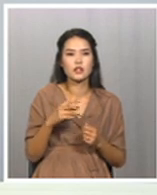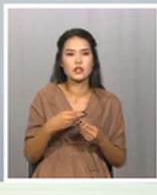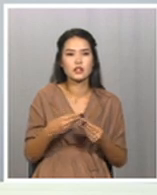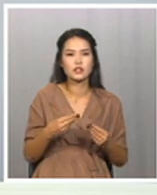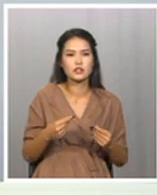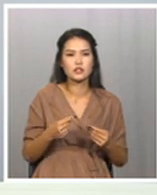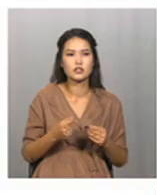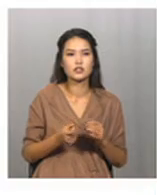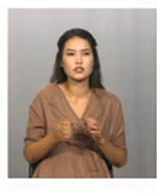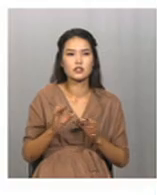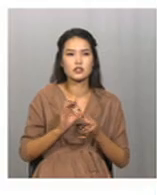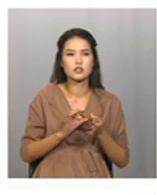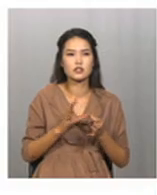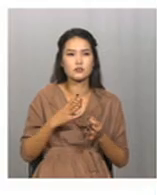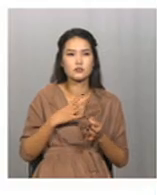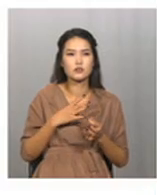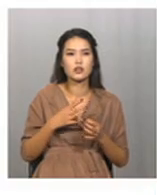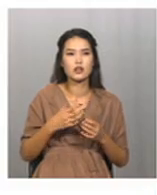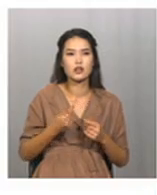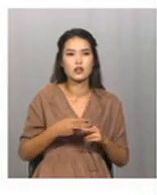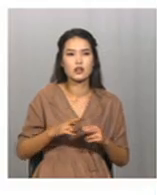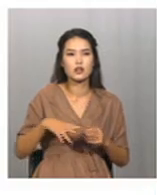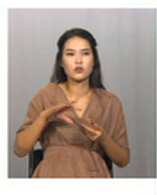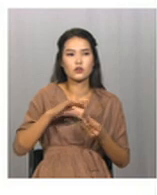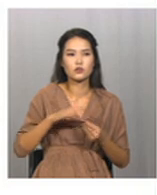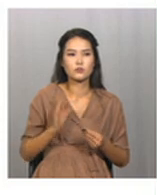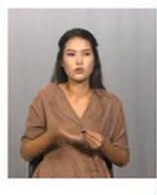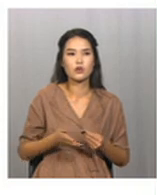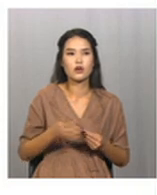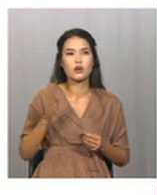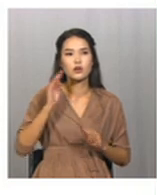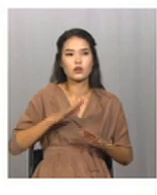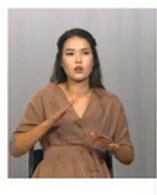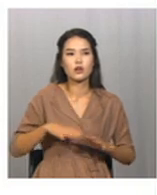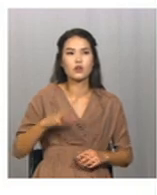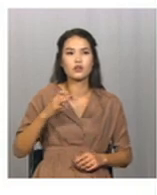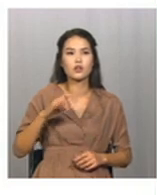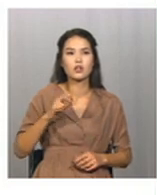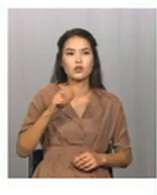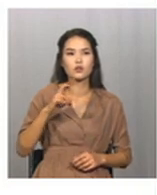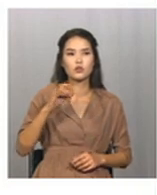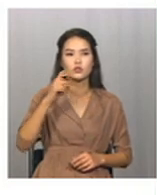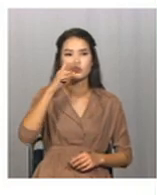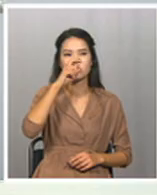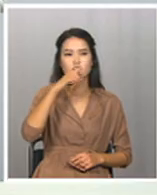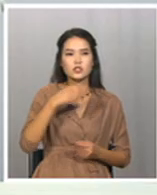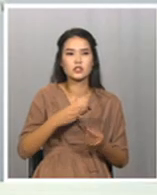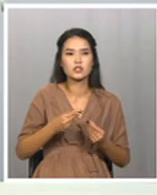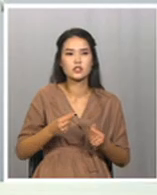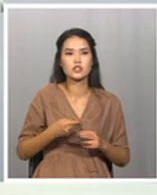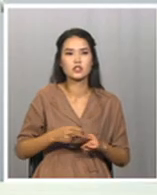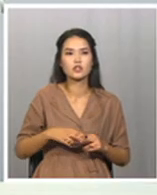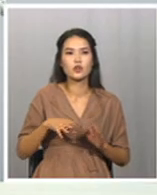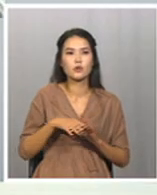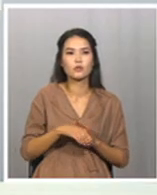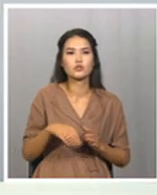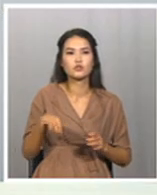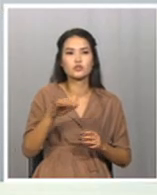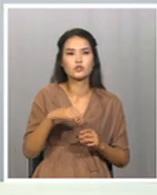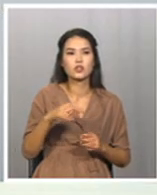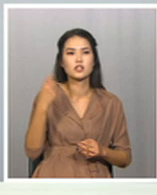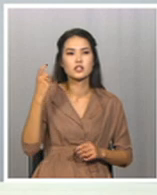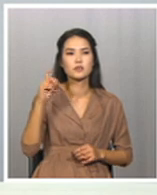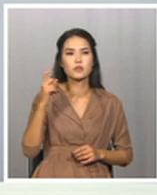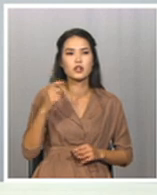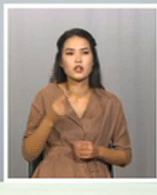таңғорай түске өзгерді. Яғни бұдан қорытынды шығаратын болсақ, оқушылар, сұйылтылған күкірт қышқылы ерітіндісі және оның